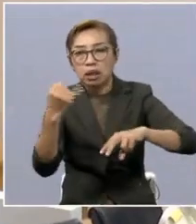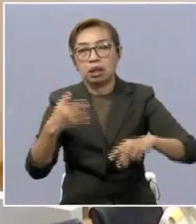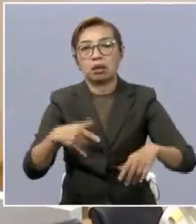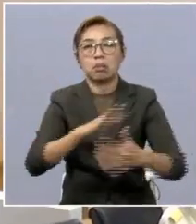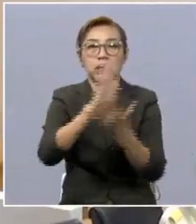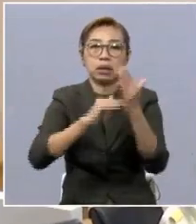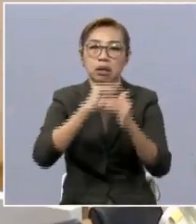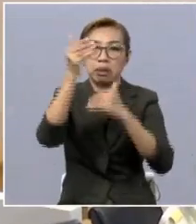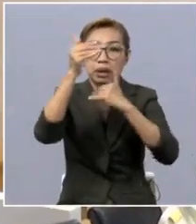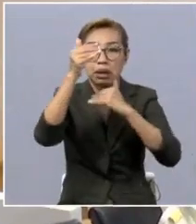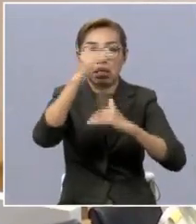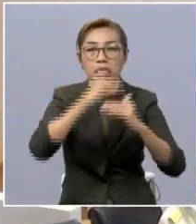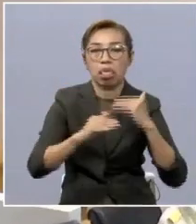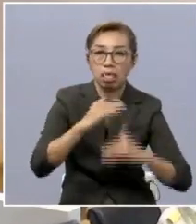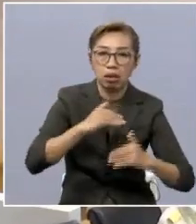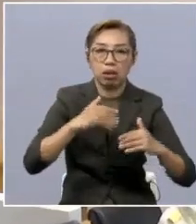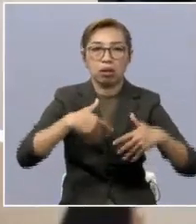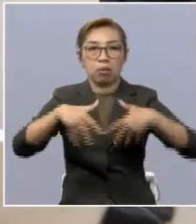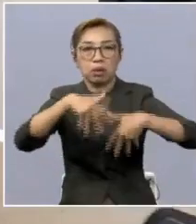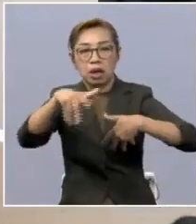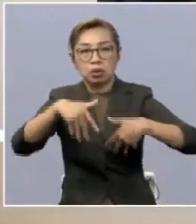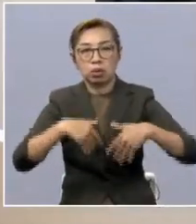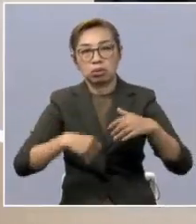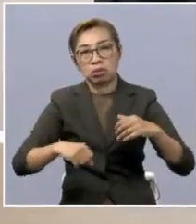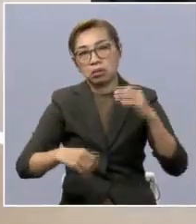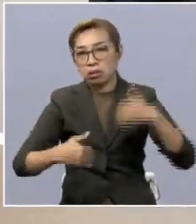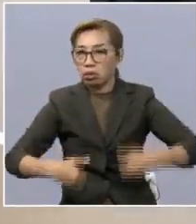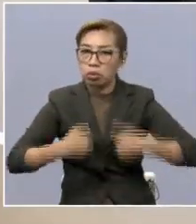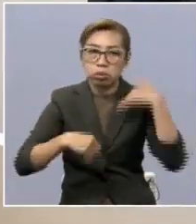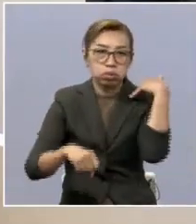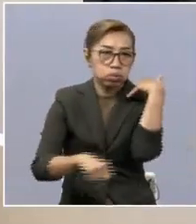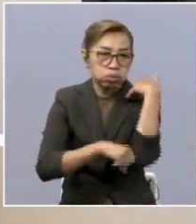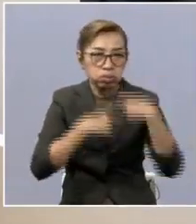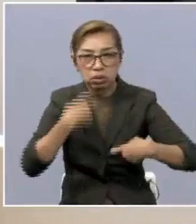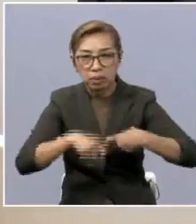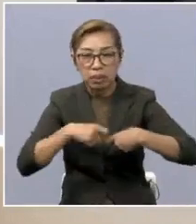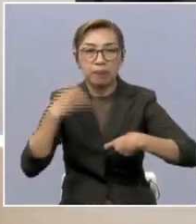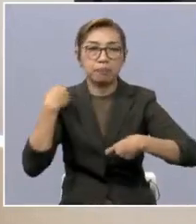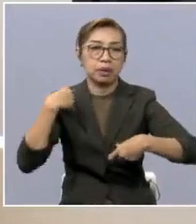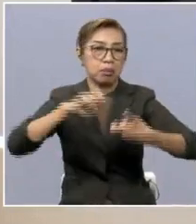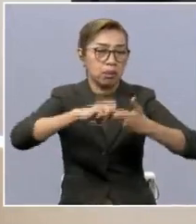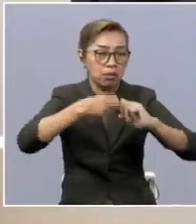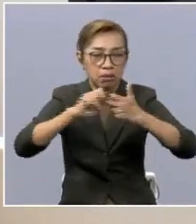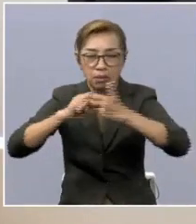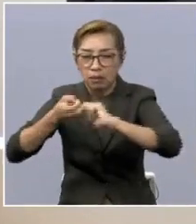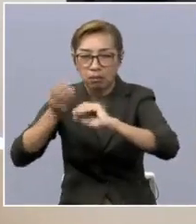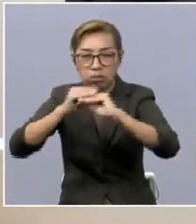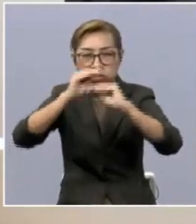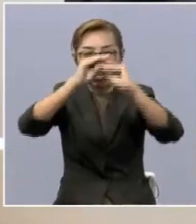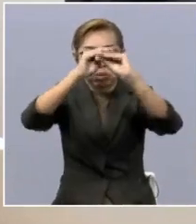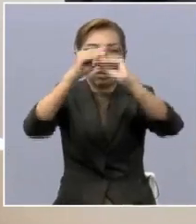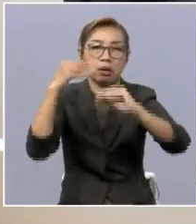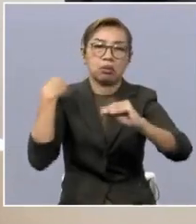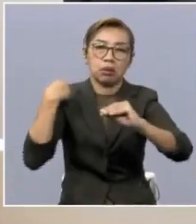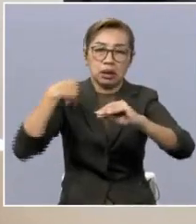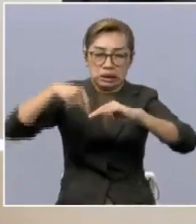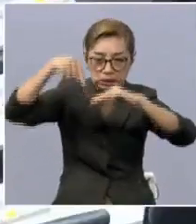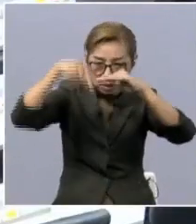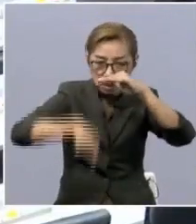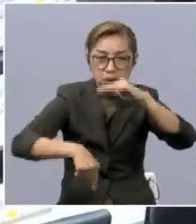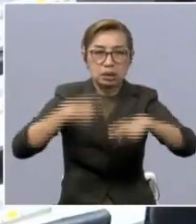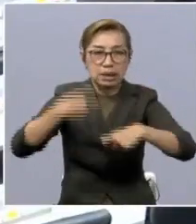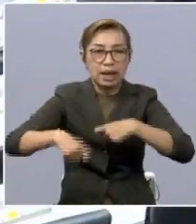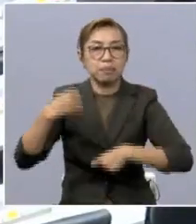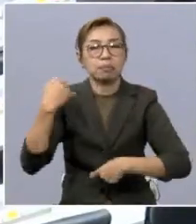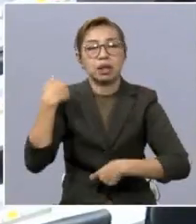อยู่ของประชาชนลำบากยากแค้นยิ่งขึ้นปัญหาของประเทศด้านต่างๆก็มีความทับถมซับซ้อนยิ่งขึ้นสืบ